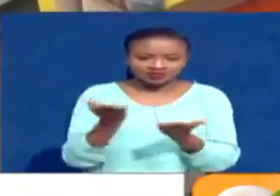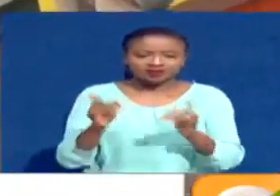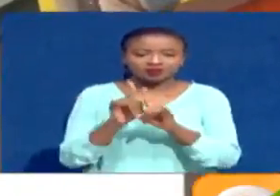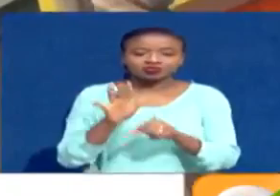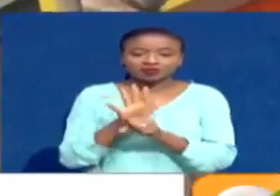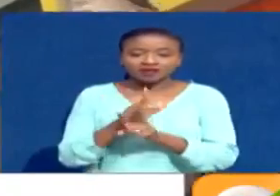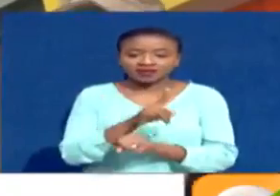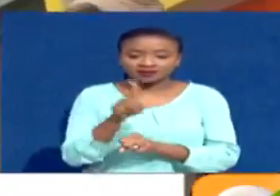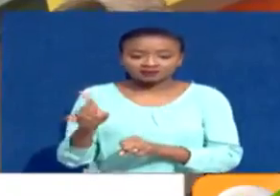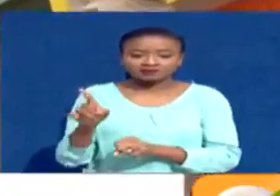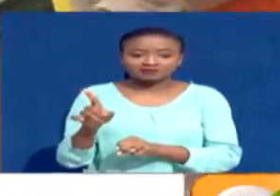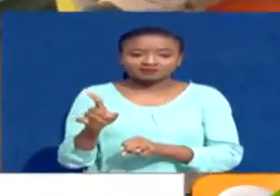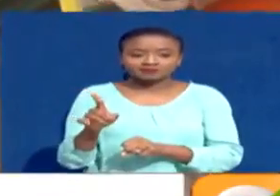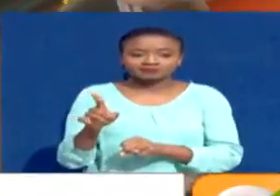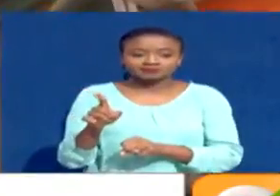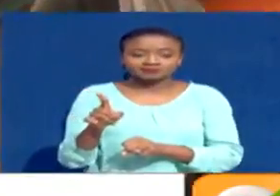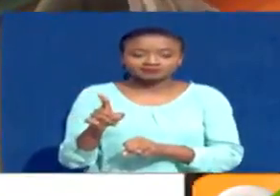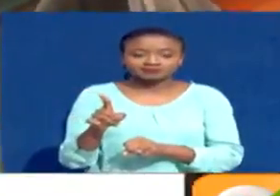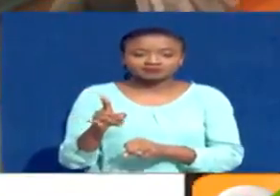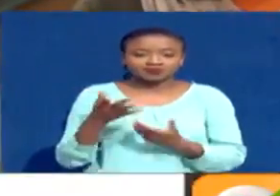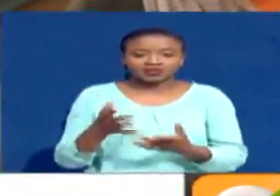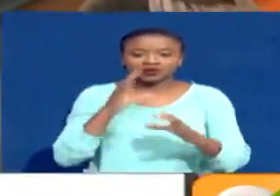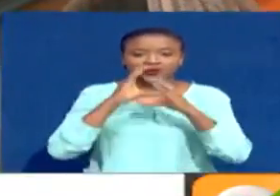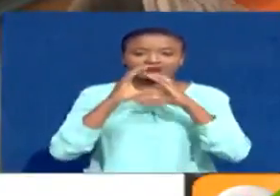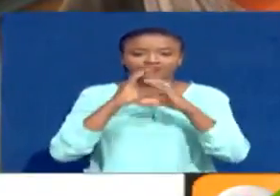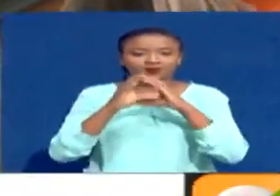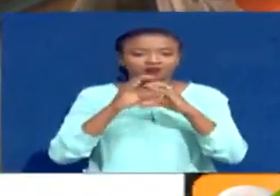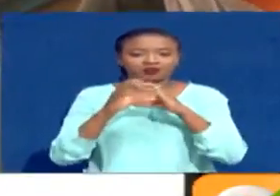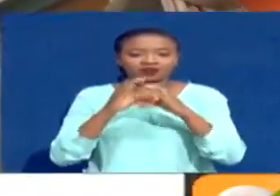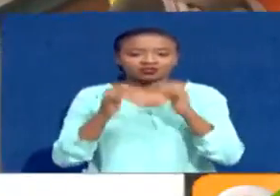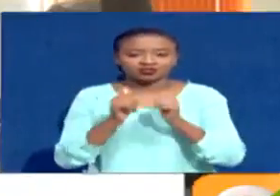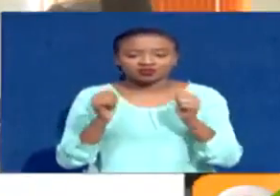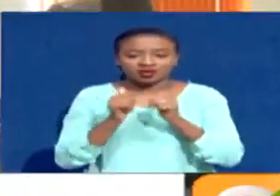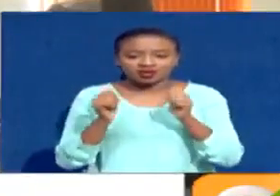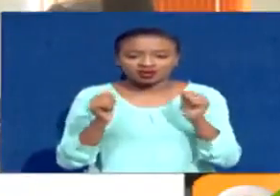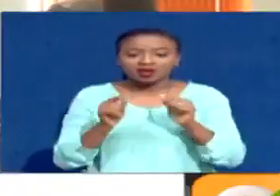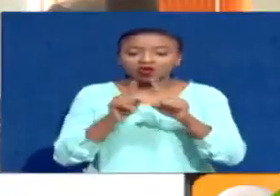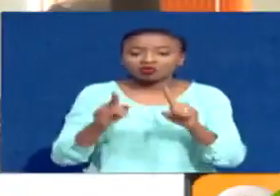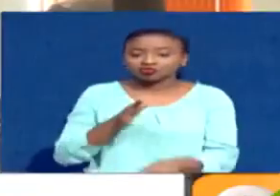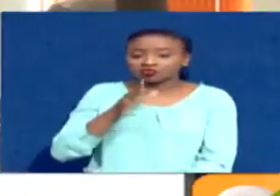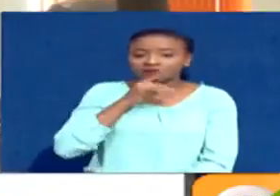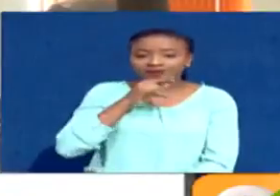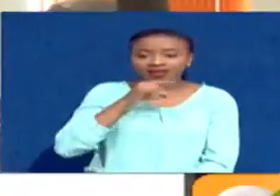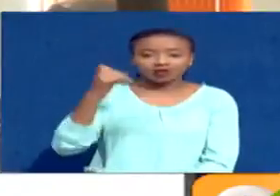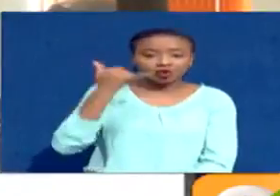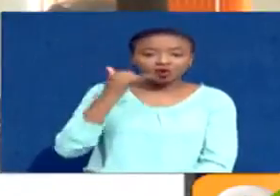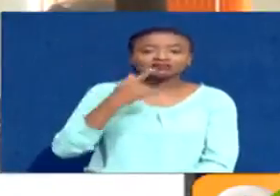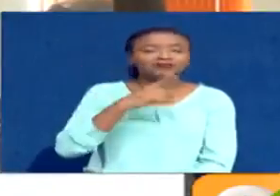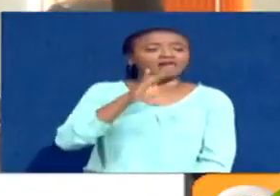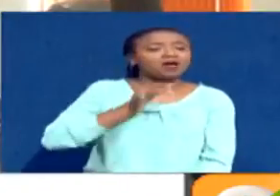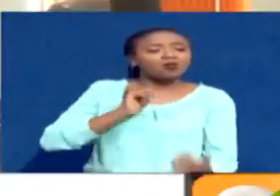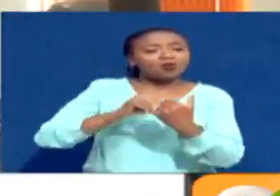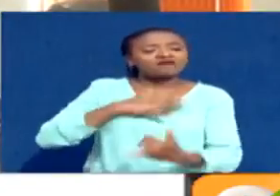nao wana huo mpaka saizi tuko na ile communication bado like bado haijakatika. Wanaume pia wananipigia wananiambia niko na bibi